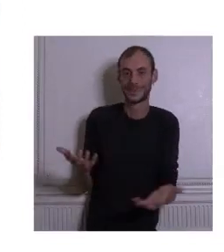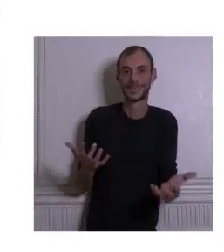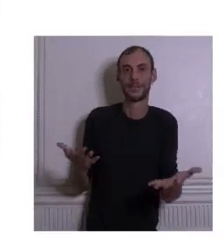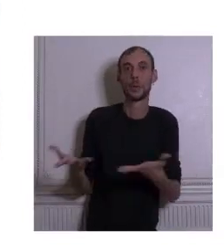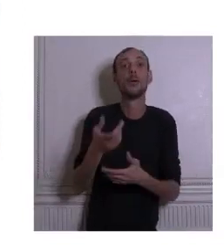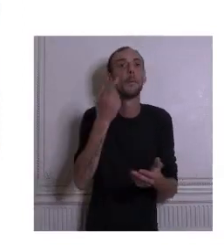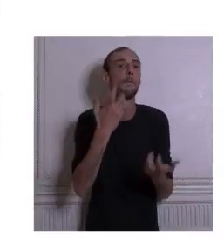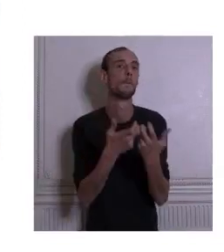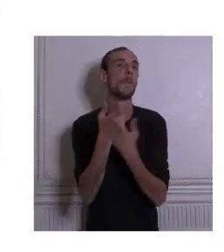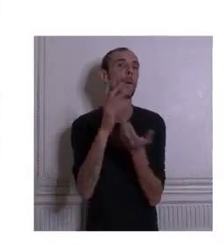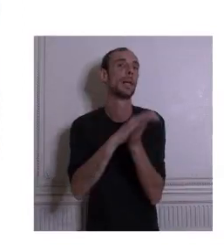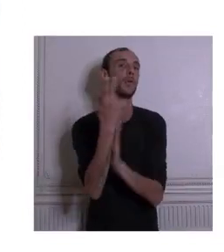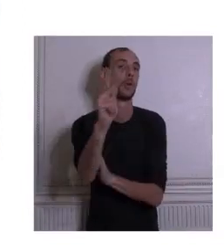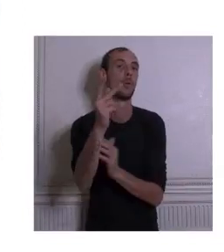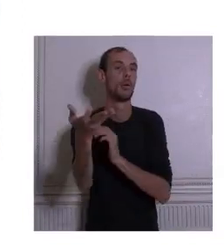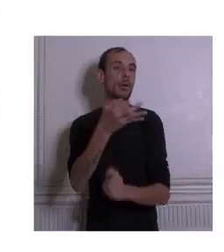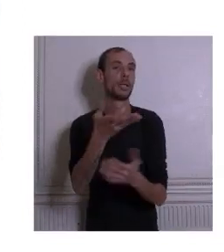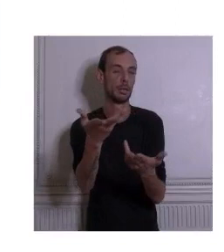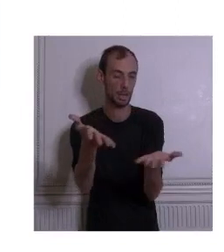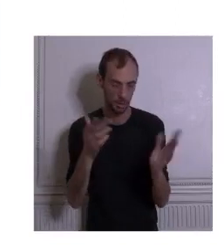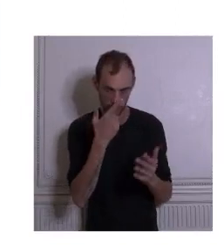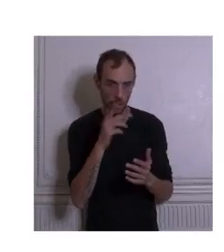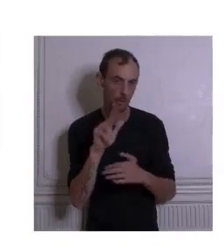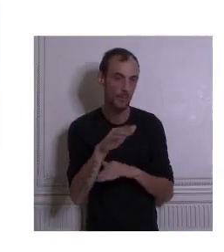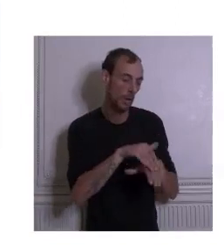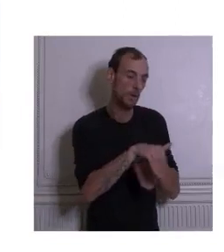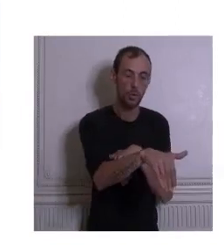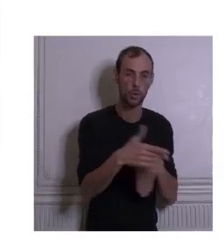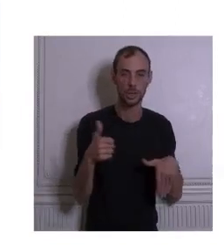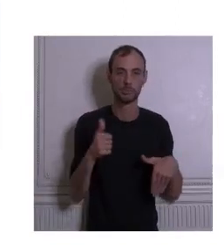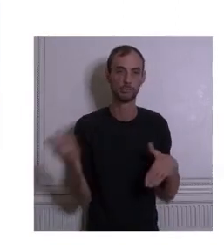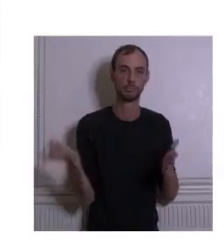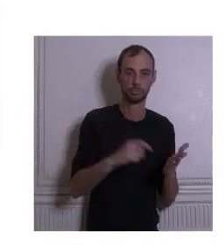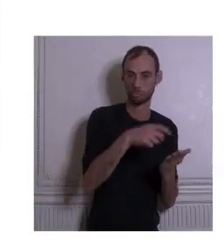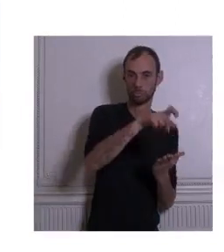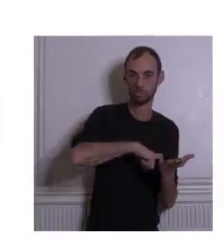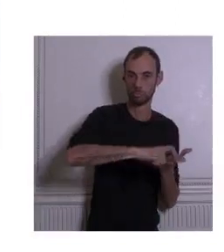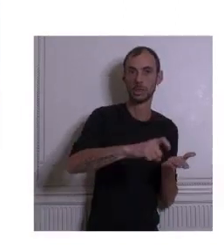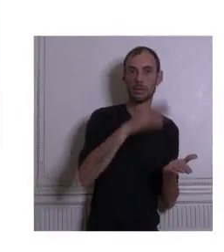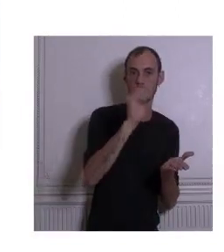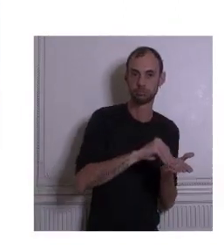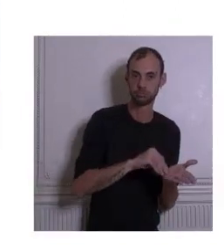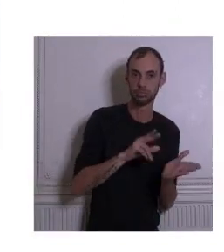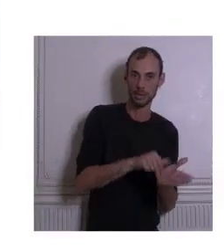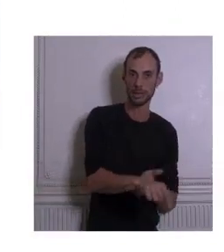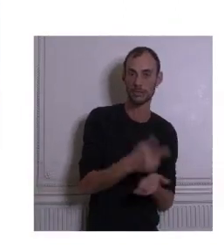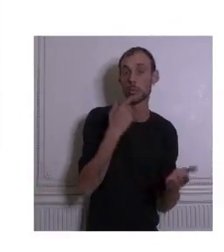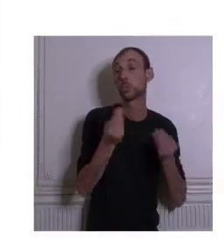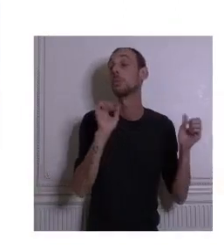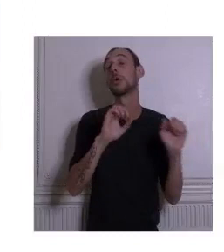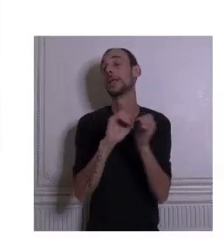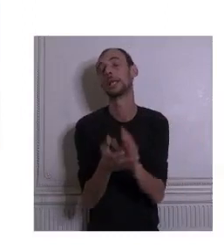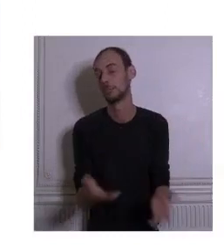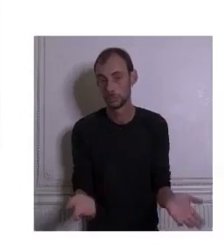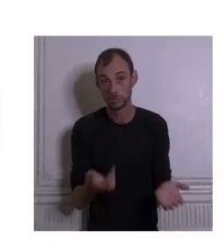Donc, ce que vous dites, pardonnez-moi, mais n'est pas tout à fait exact. Il n'y a pas de pression des associations. Les associations, elles ont fait leur